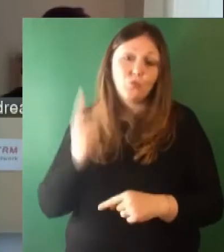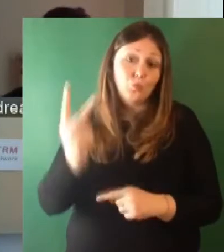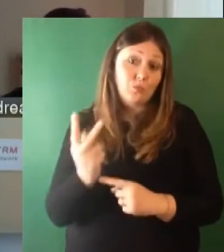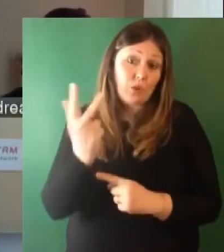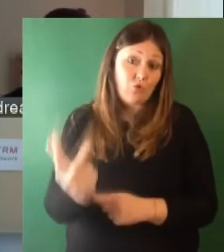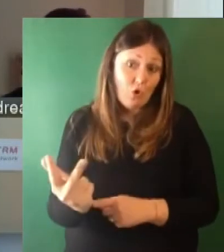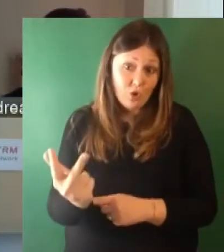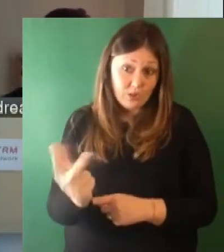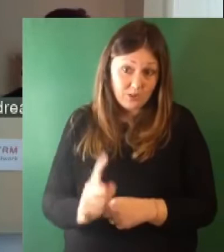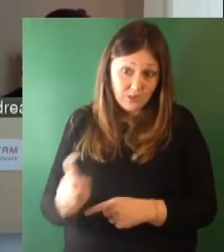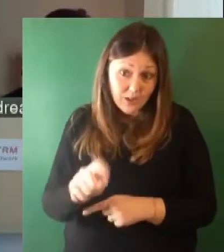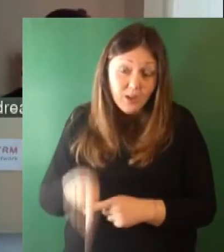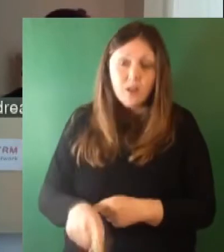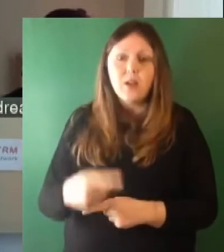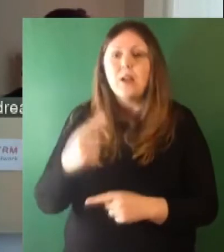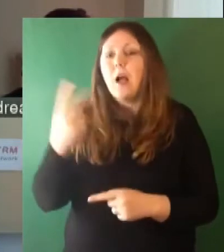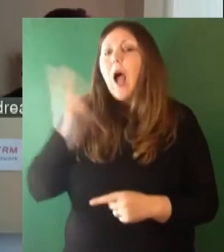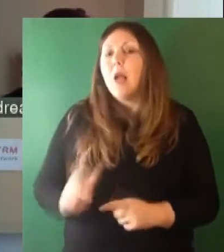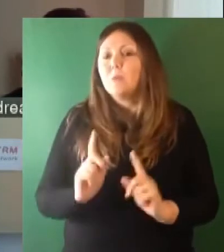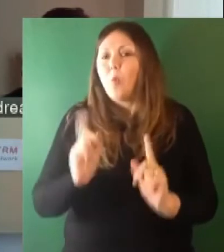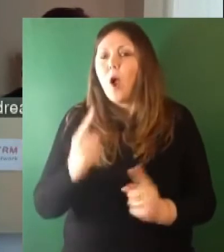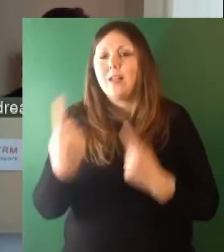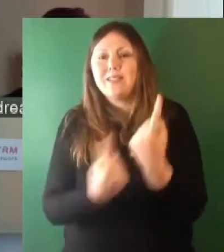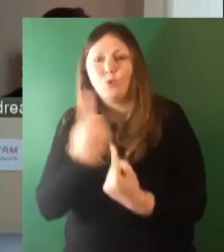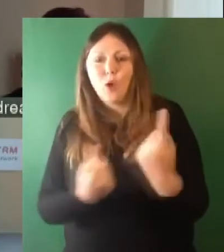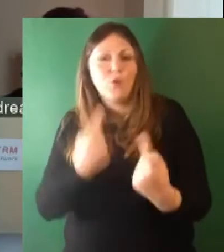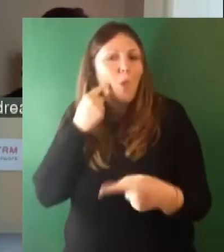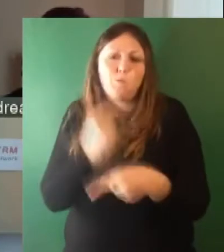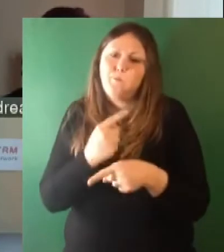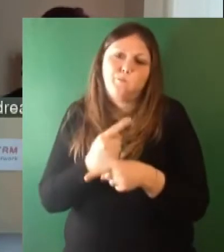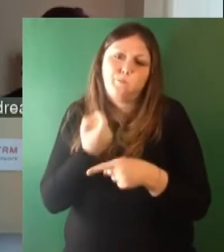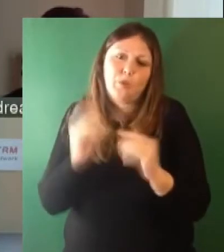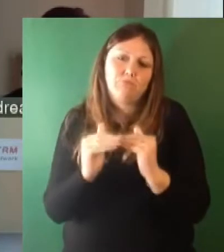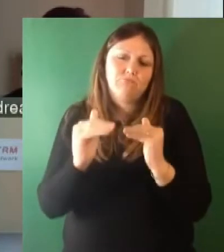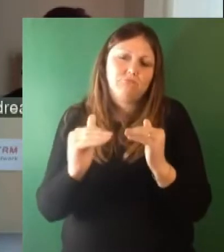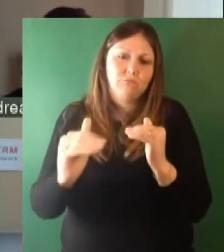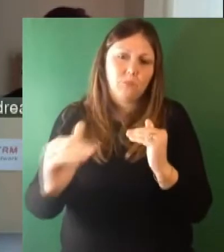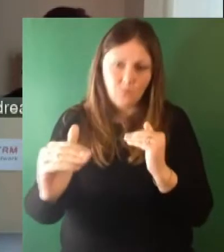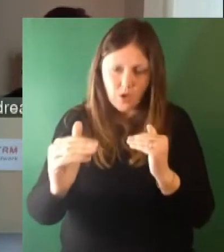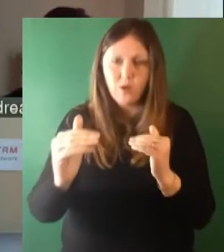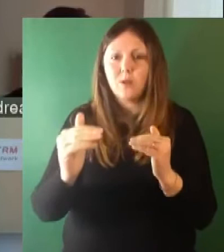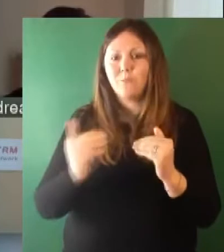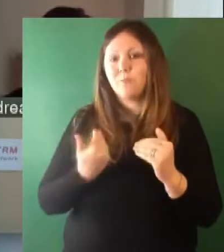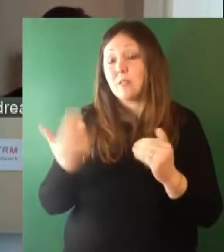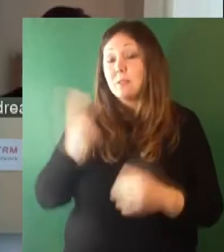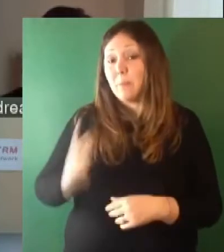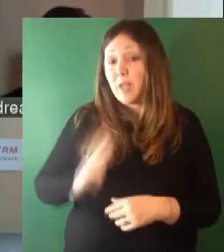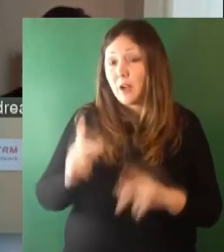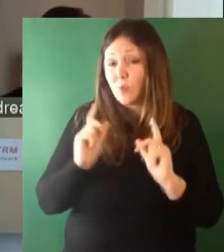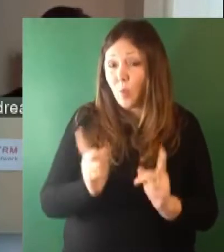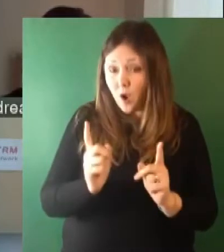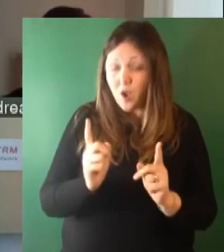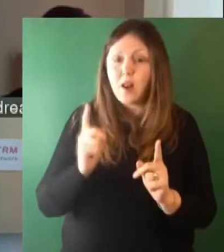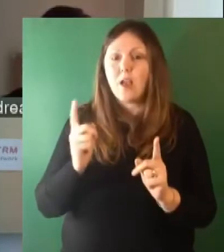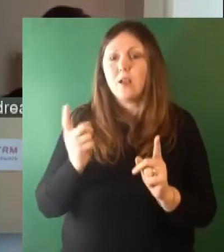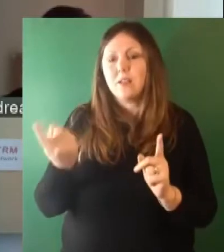aspettiamo che la situazione più o meno resti invariata, e sperando che poi nel corso